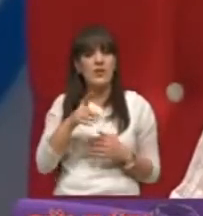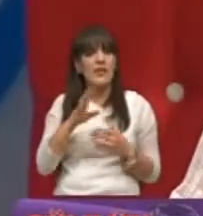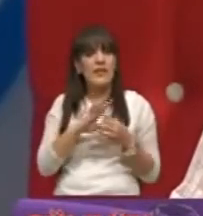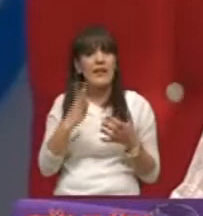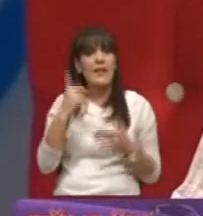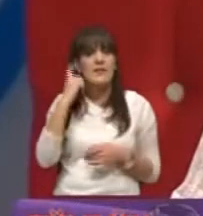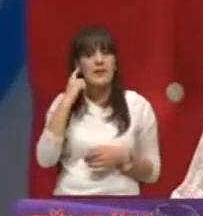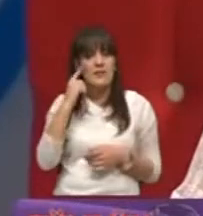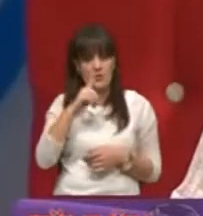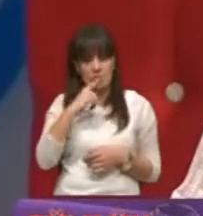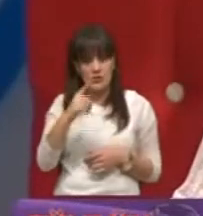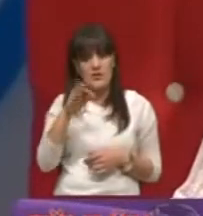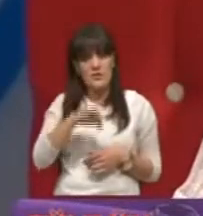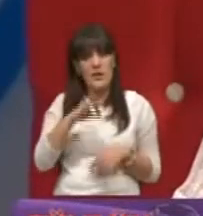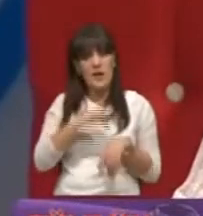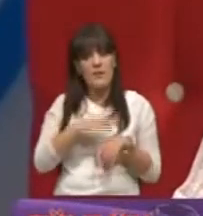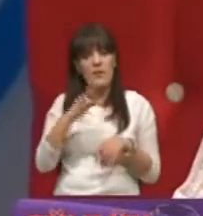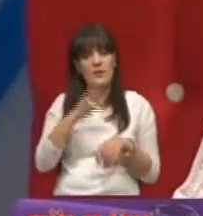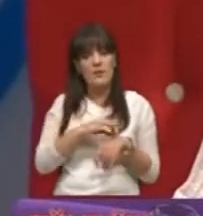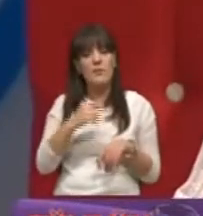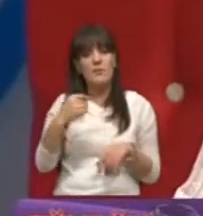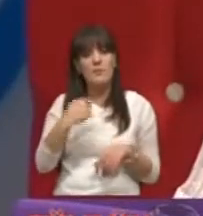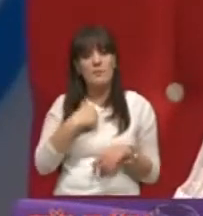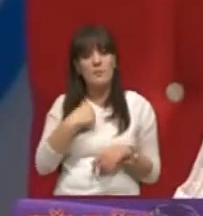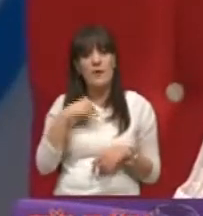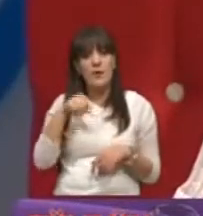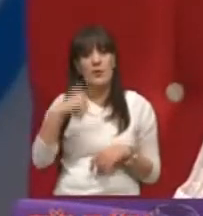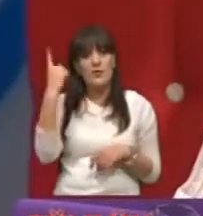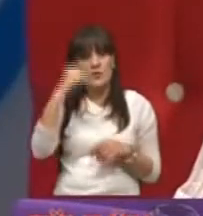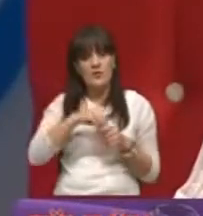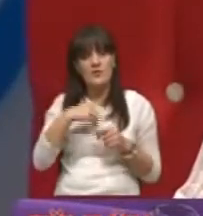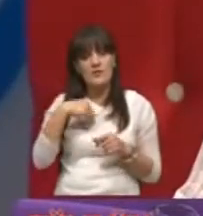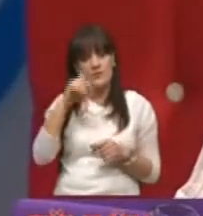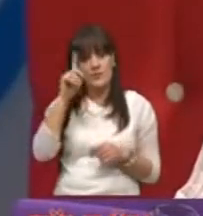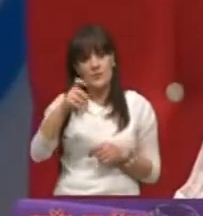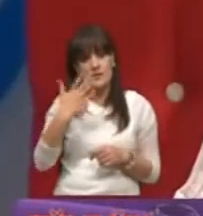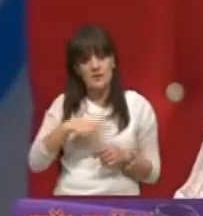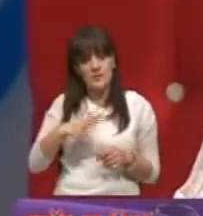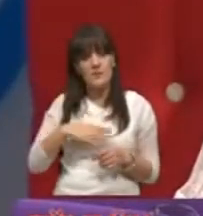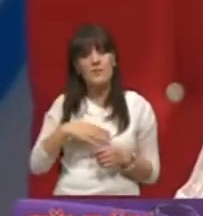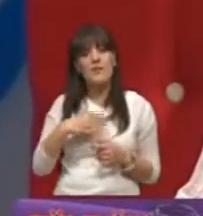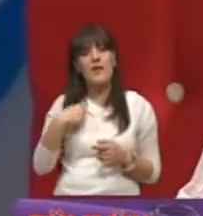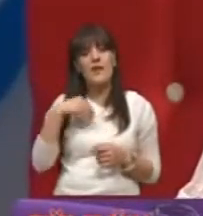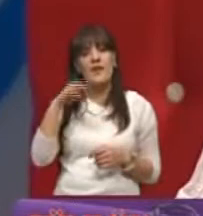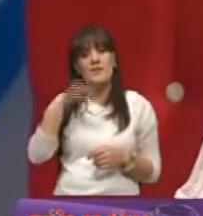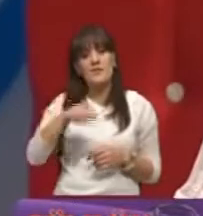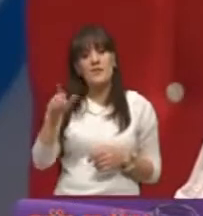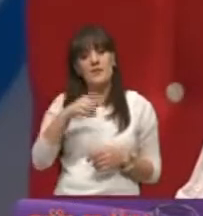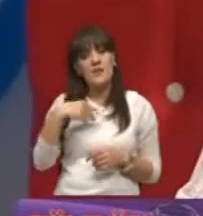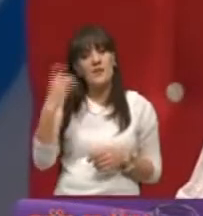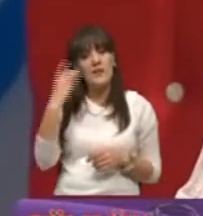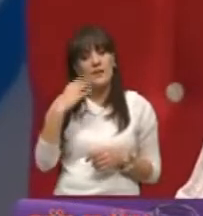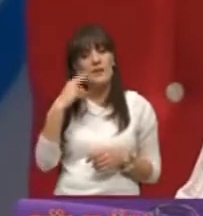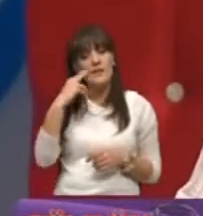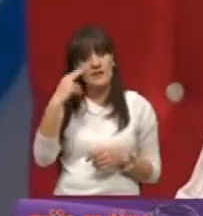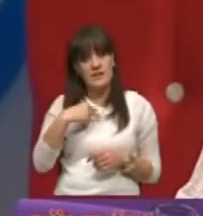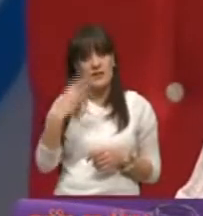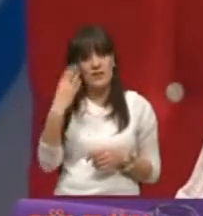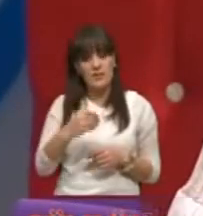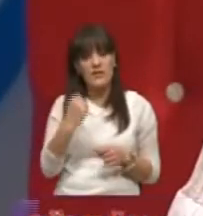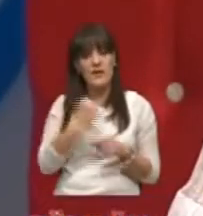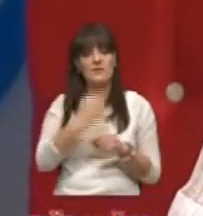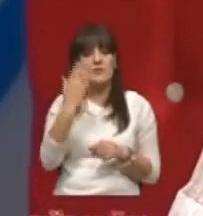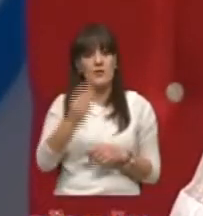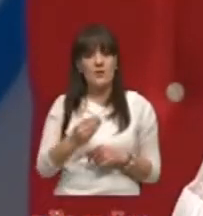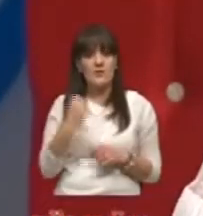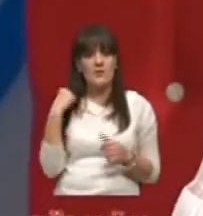neyin nesi diyorsunuz? Şimdi hemen doktorumuzla... Ben de onun için yani şey ettim. Tamamdır. İletiyoruz. Şimdi bakalım dinleyelim. İzleyin olur mu?